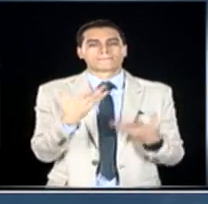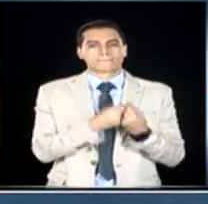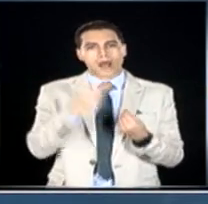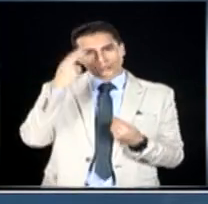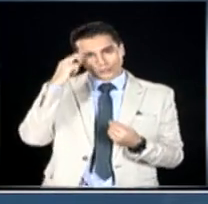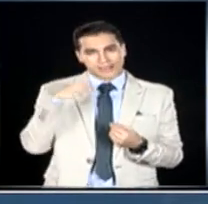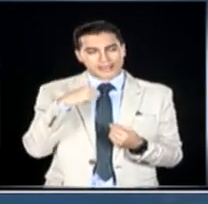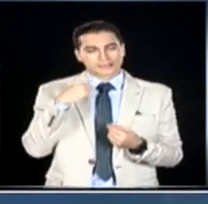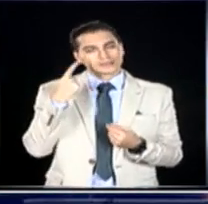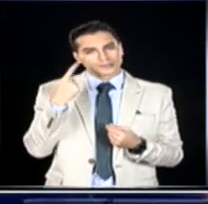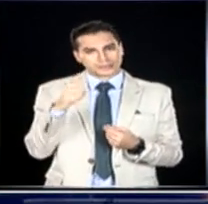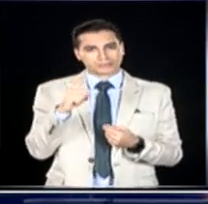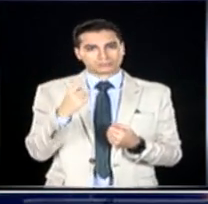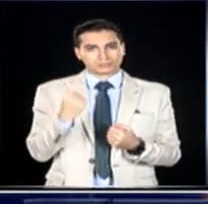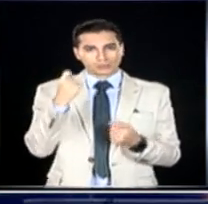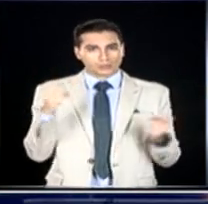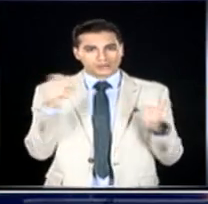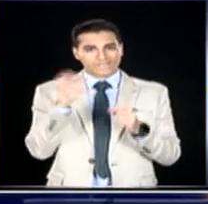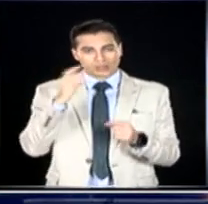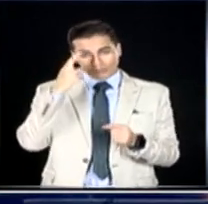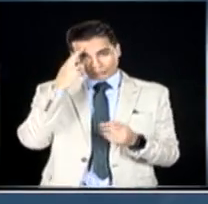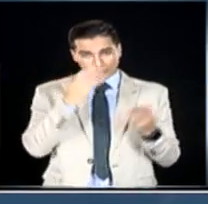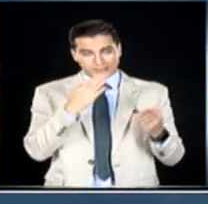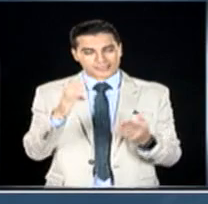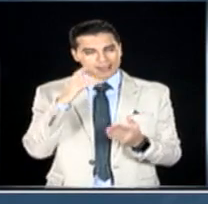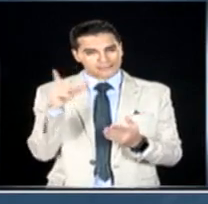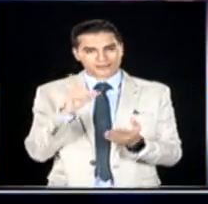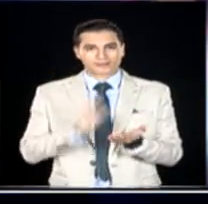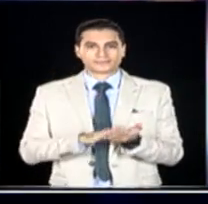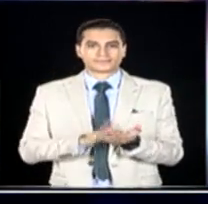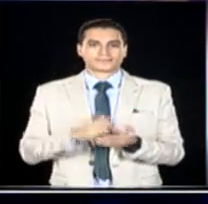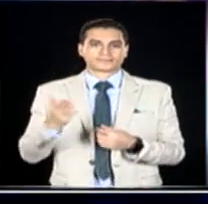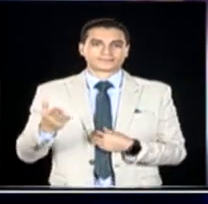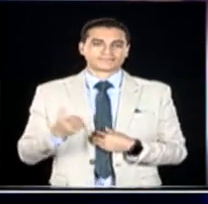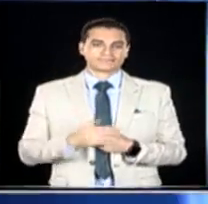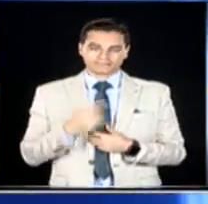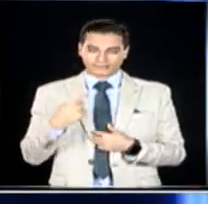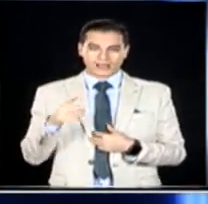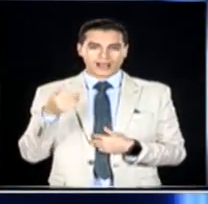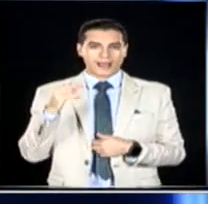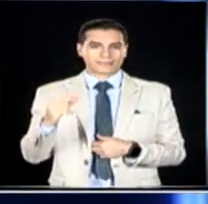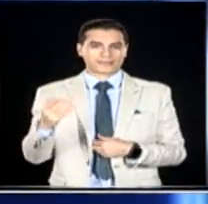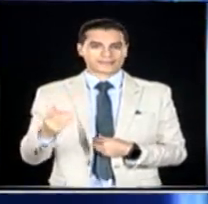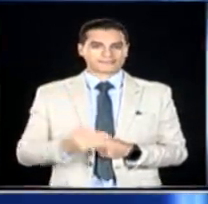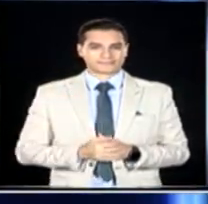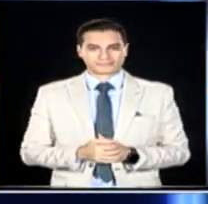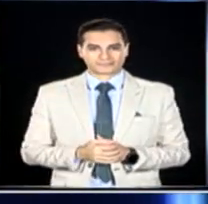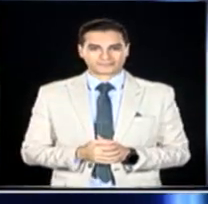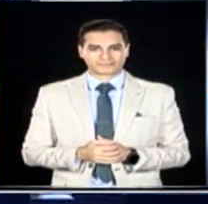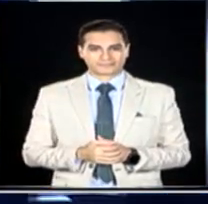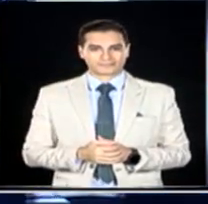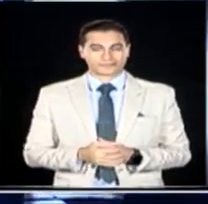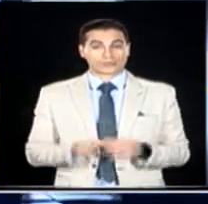السعودي. ايوه، البطولة كانت في السعودية. إجابة صحيحة. برافو عليك يا احمد.